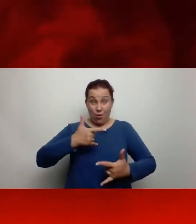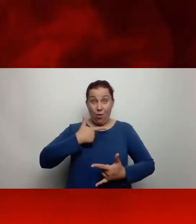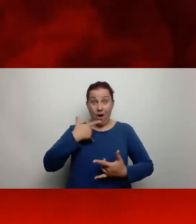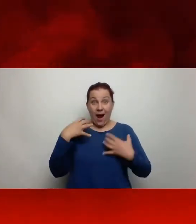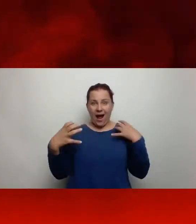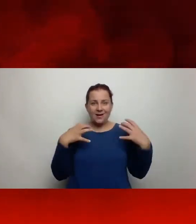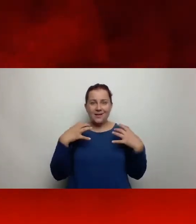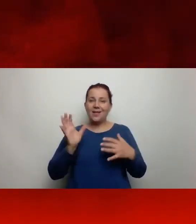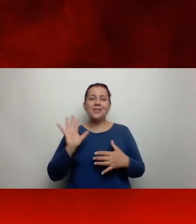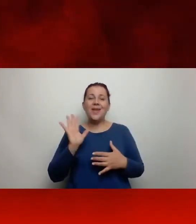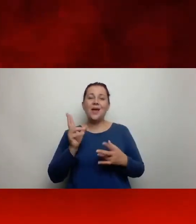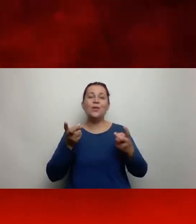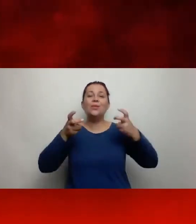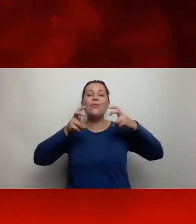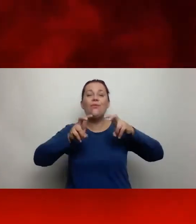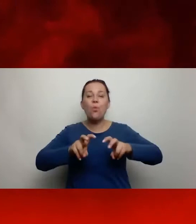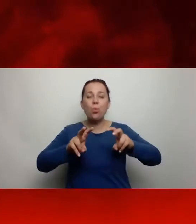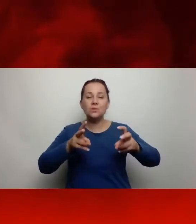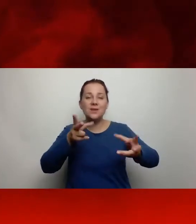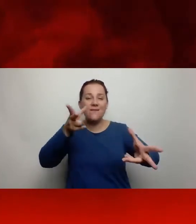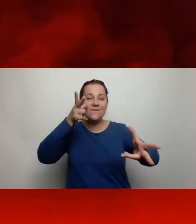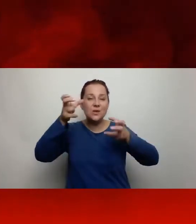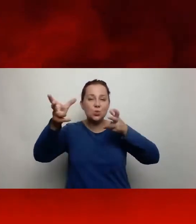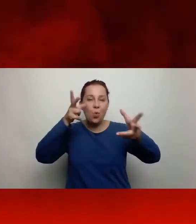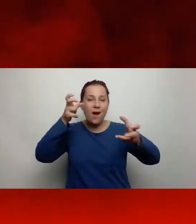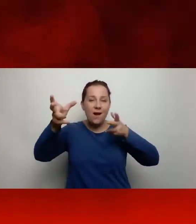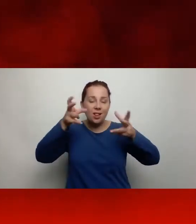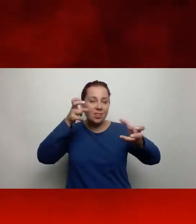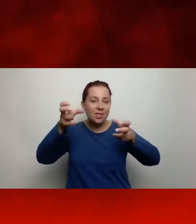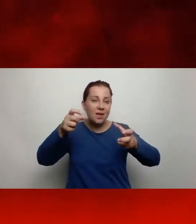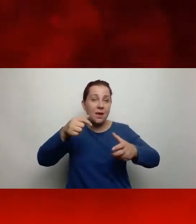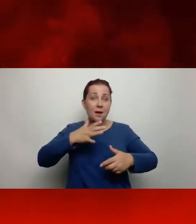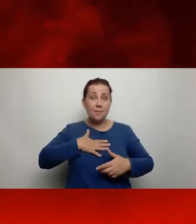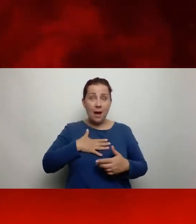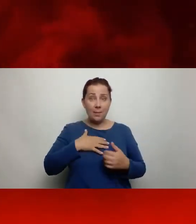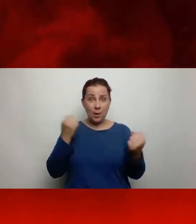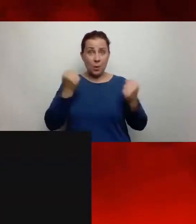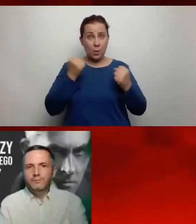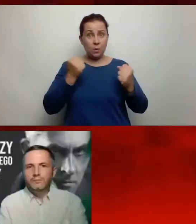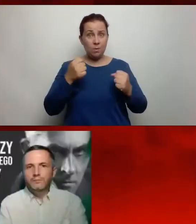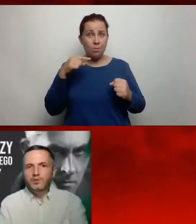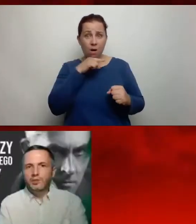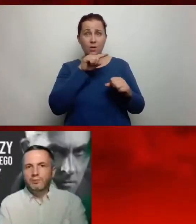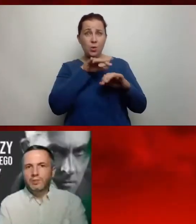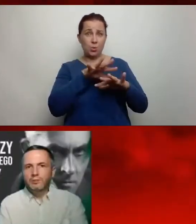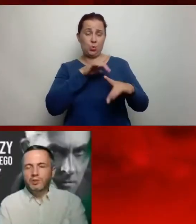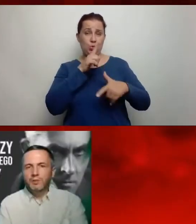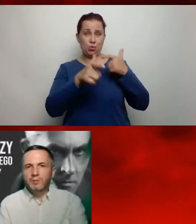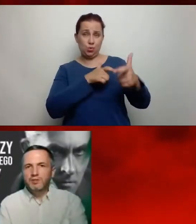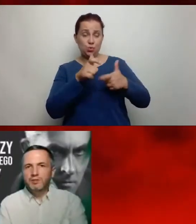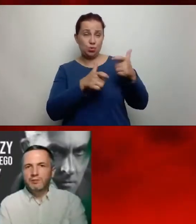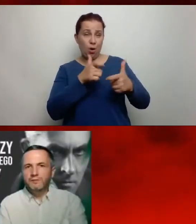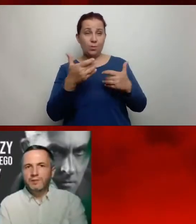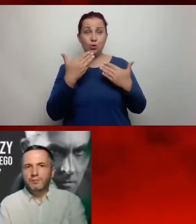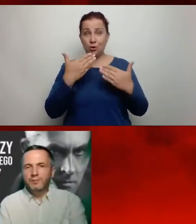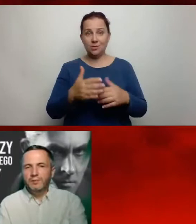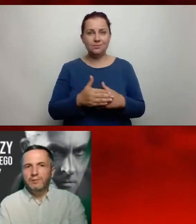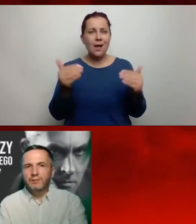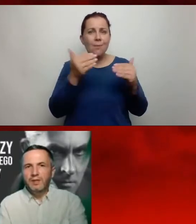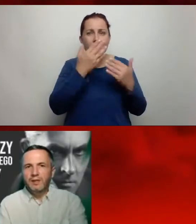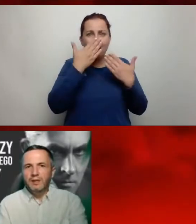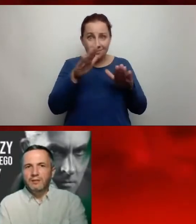artysta, przepraszam, tylko twórca wizualny, mam duże pole do popisu. Czy my możemy zobaczyć ten